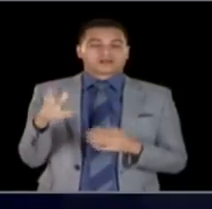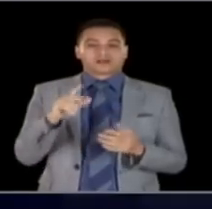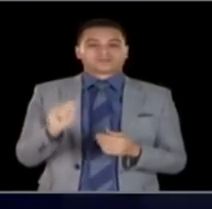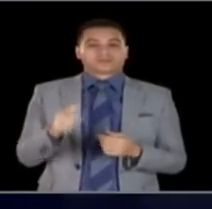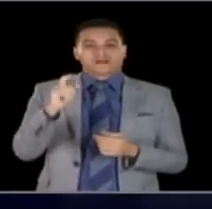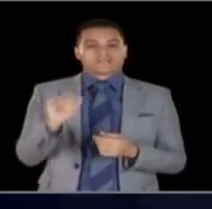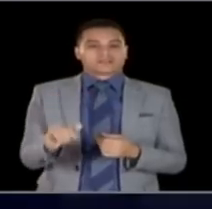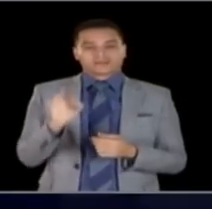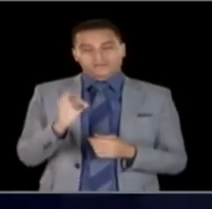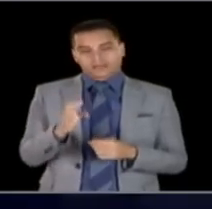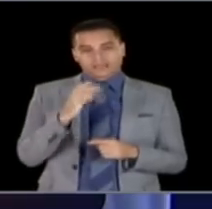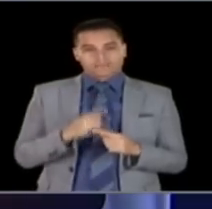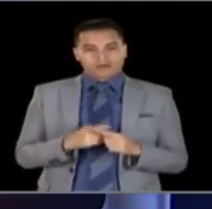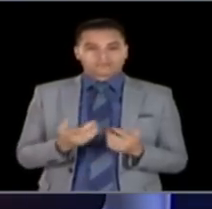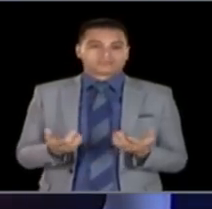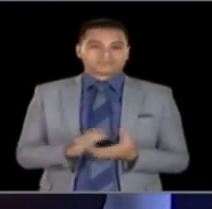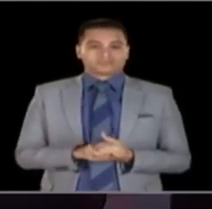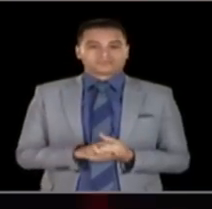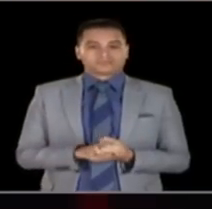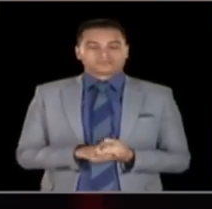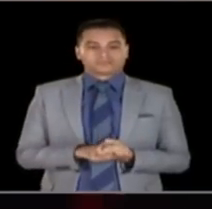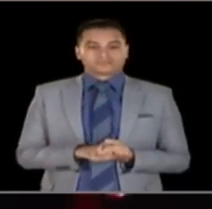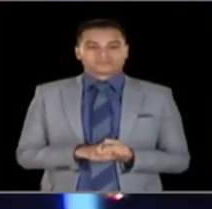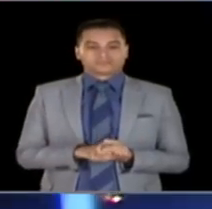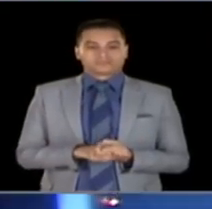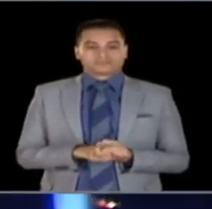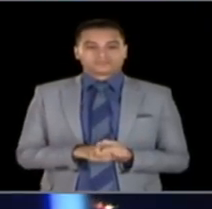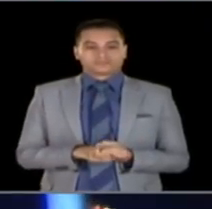طبعا اجابه خاطئه.